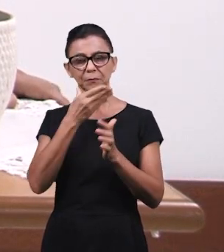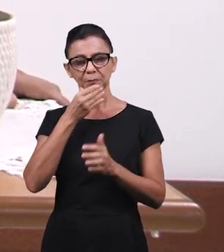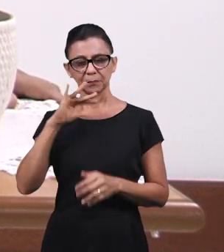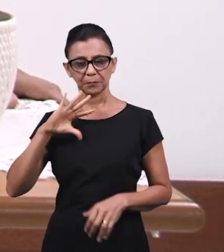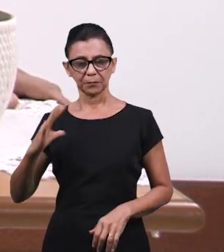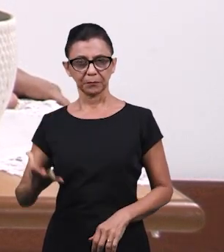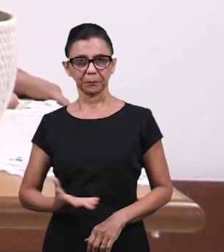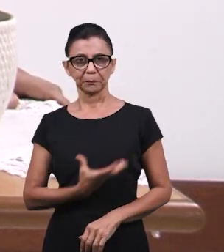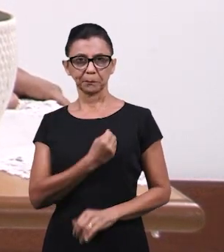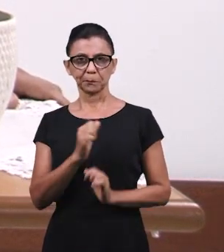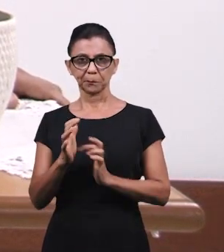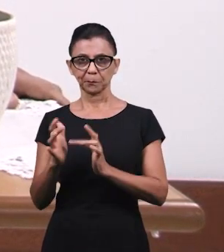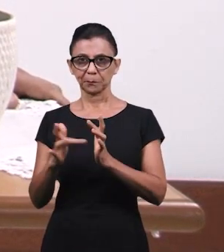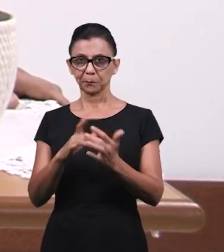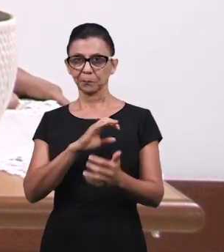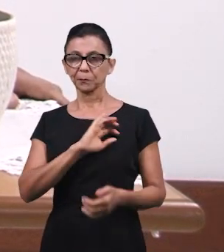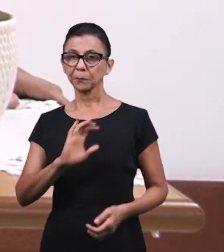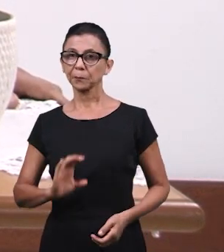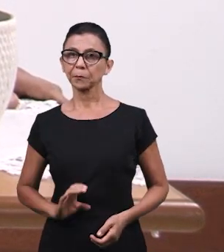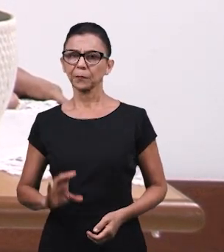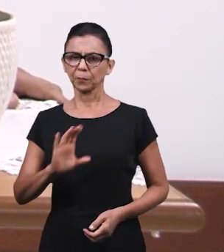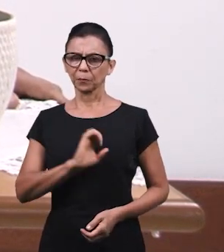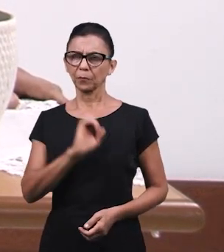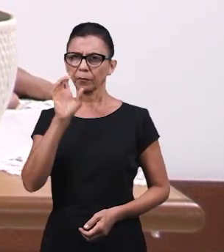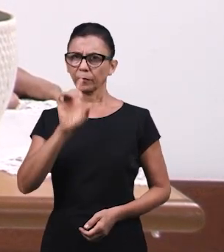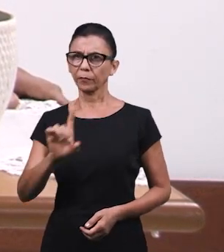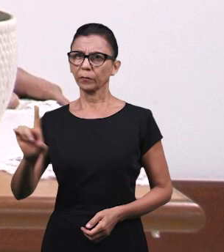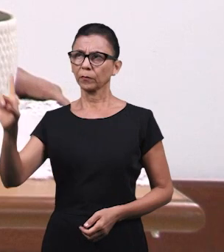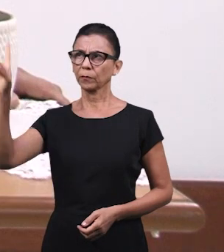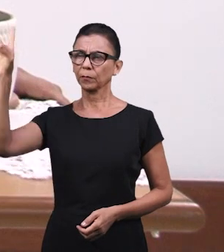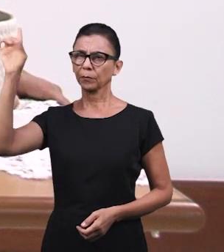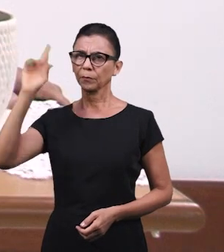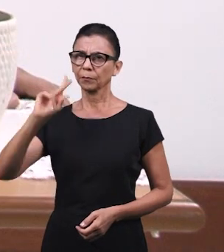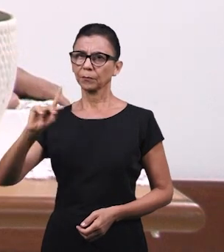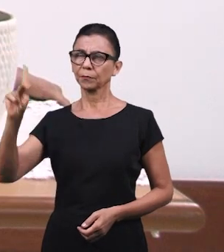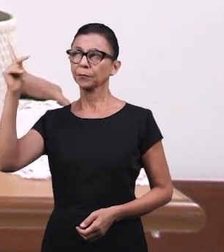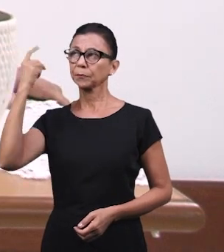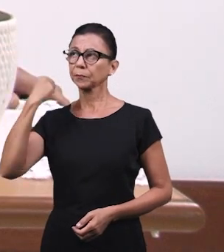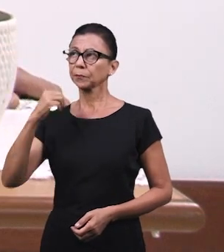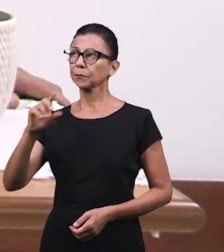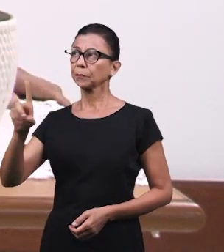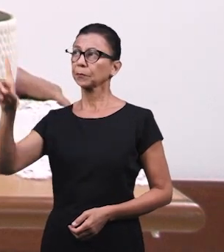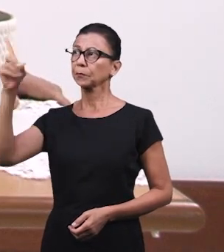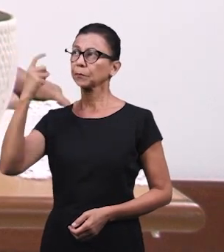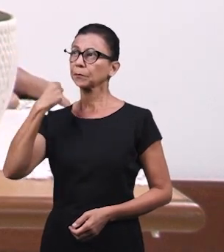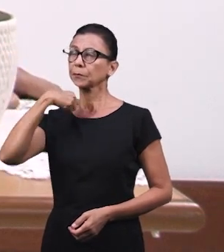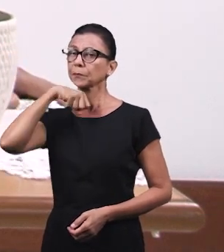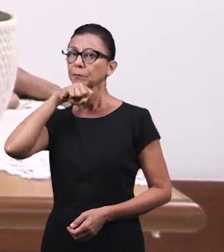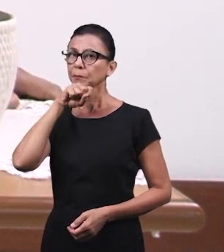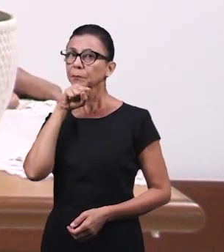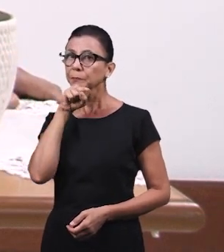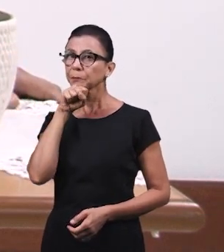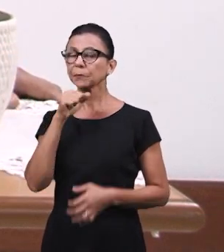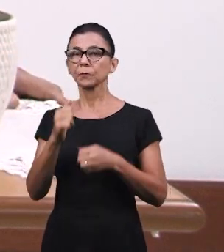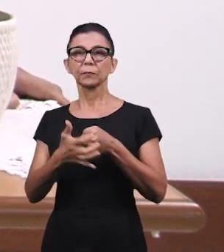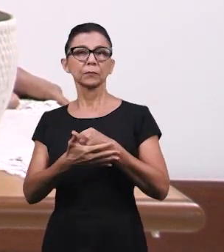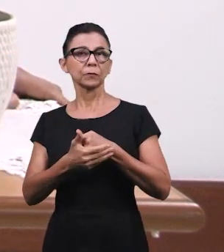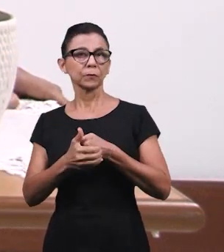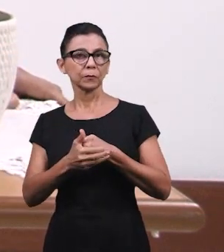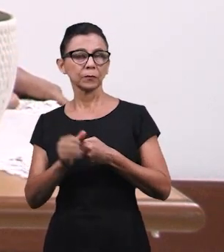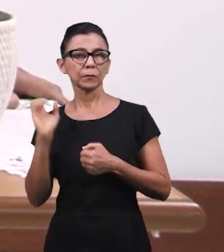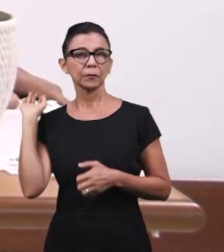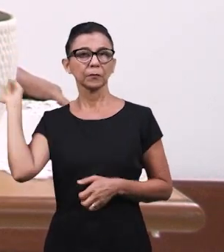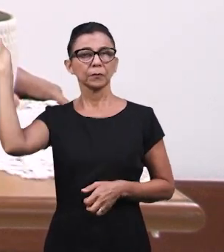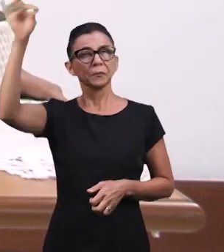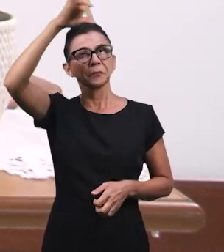и Спасителя Иисуса Христа, любовь Бога нашего вечного Отца, нежное общение и утешение